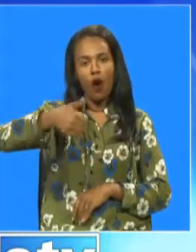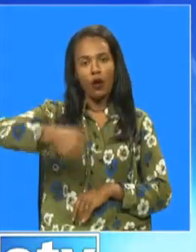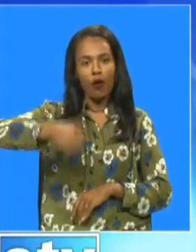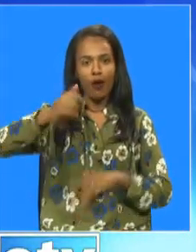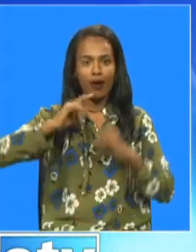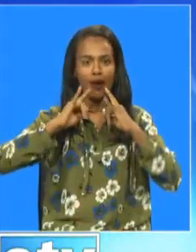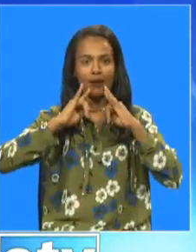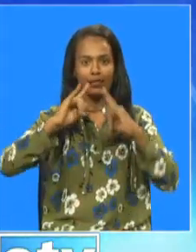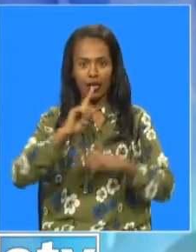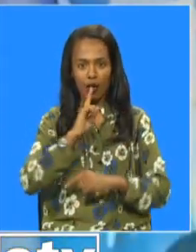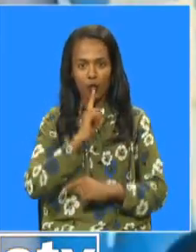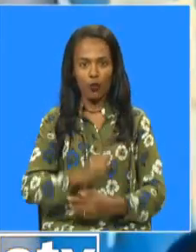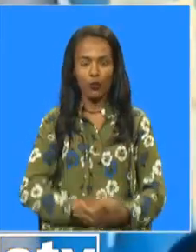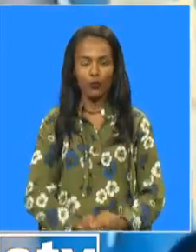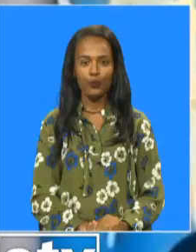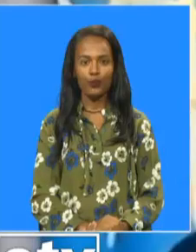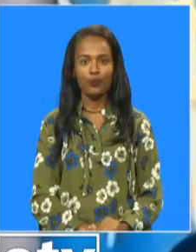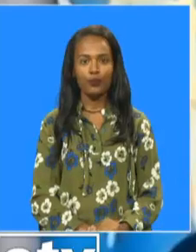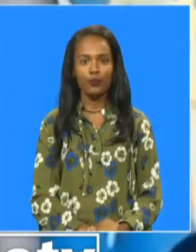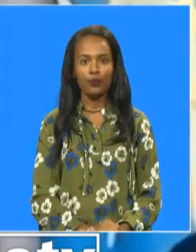ነው።